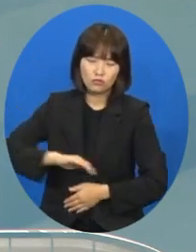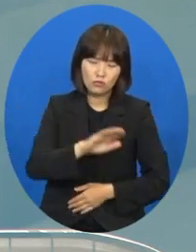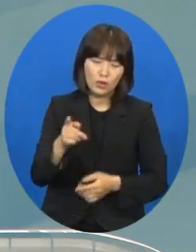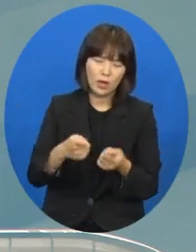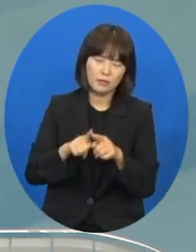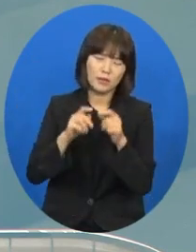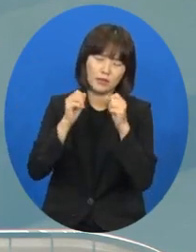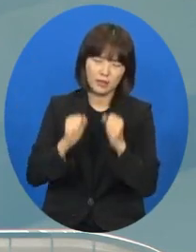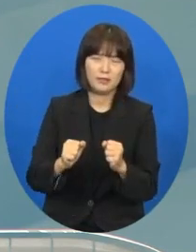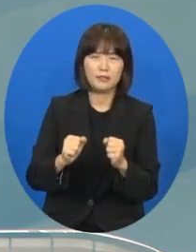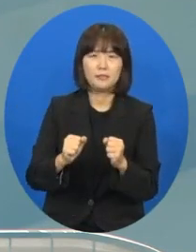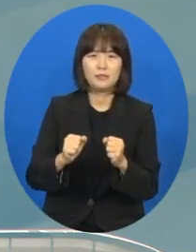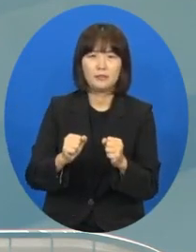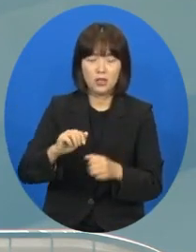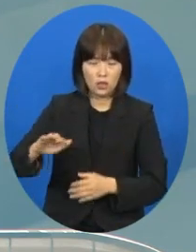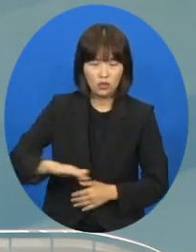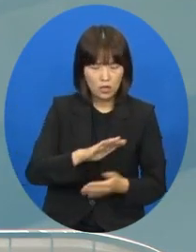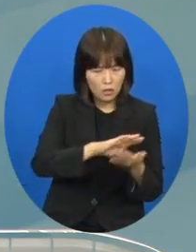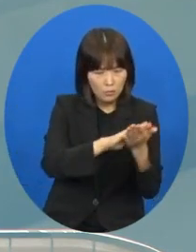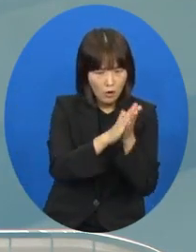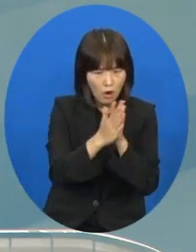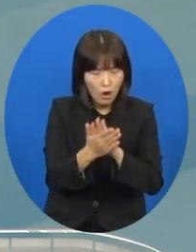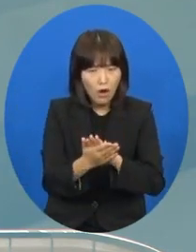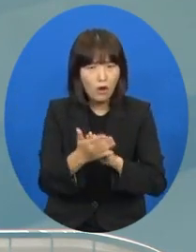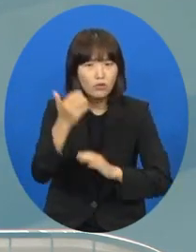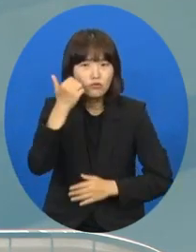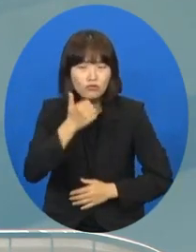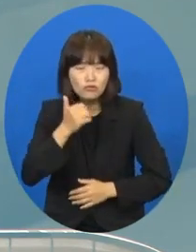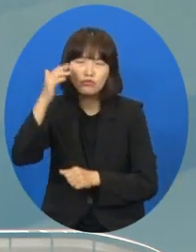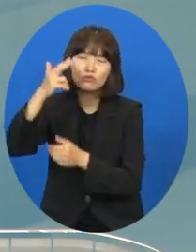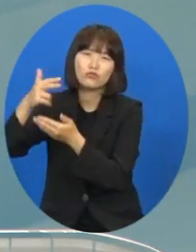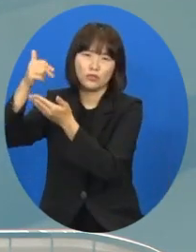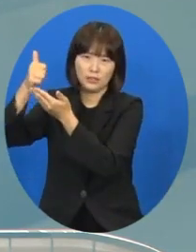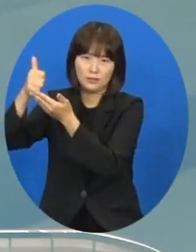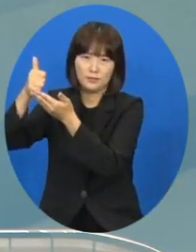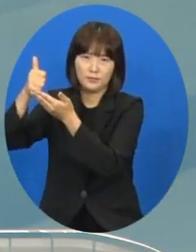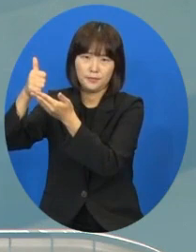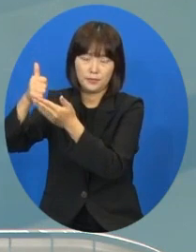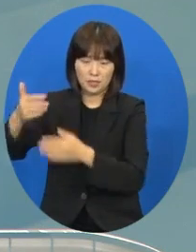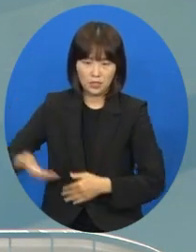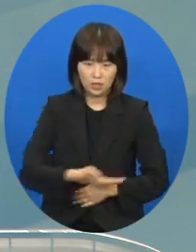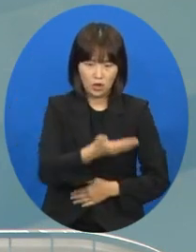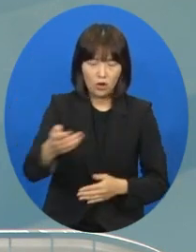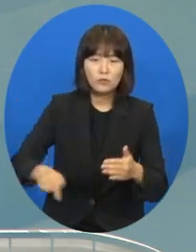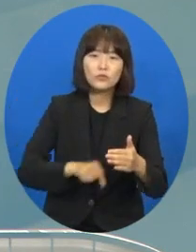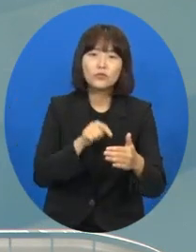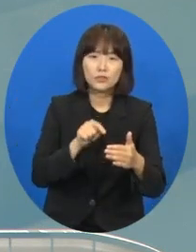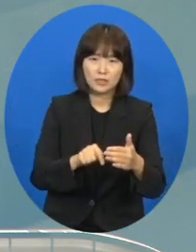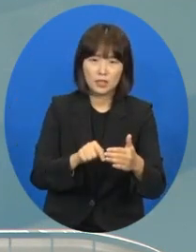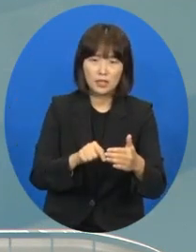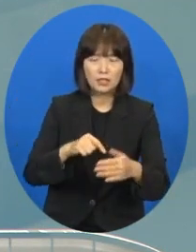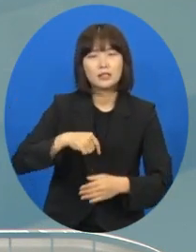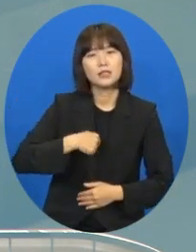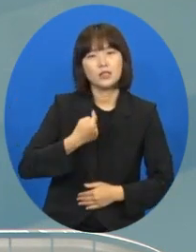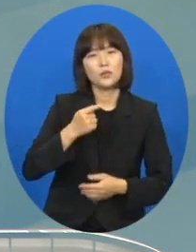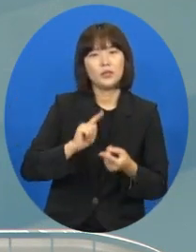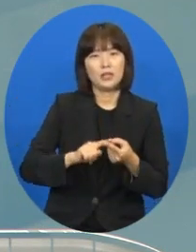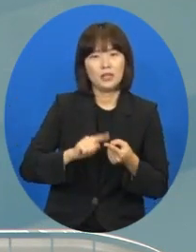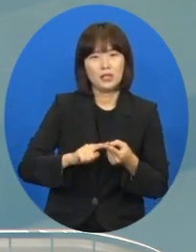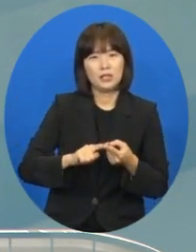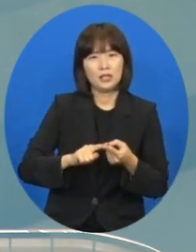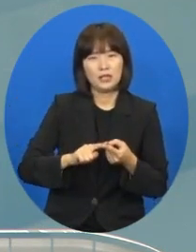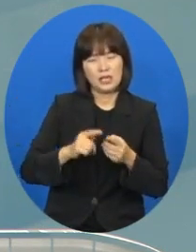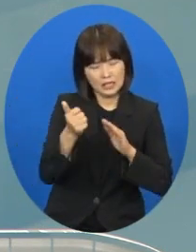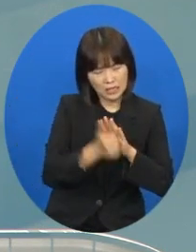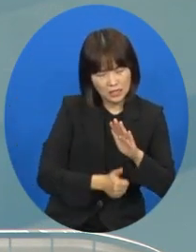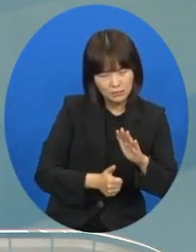계시거든요. 우리를 변화시키는 분은 주님이세요. 여러분 중에 스스로에 대한 실패에